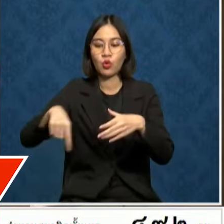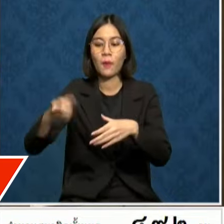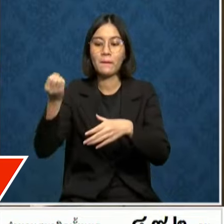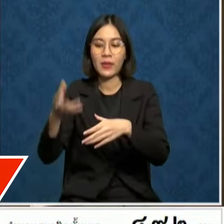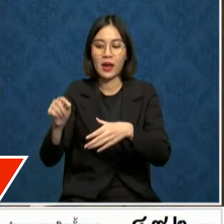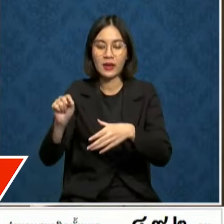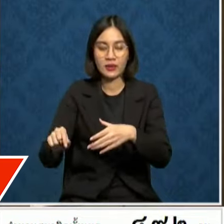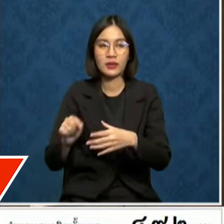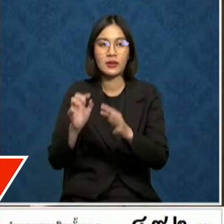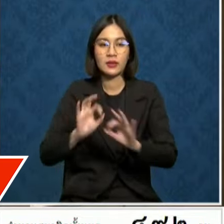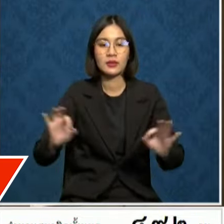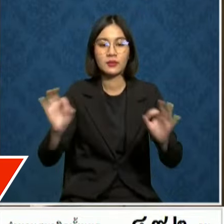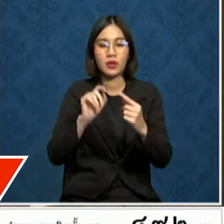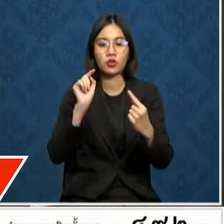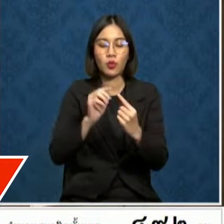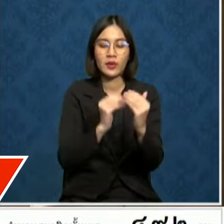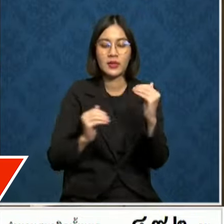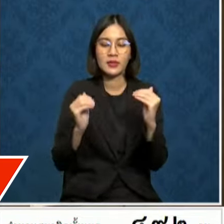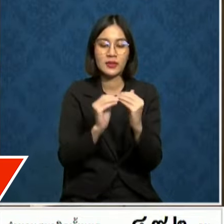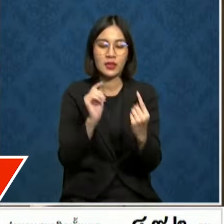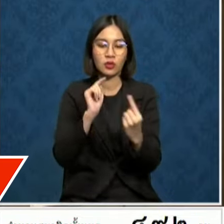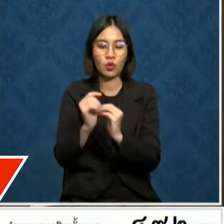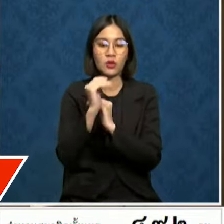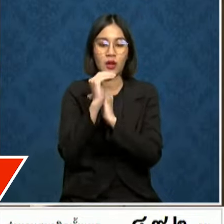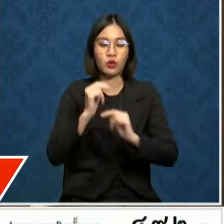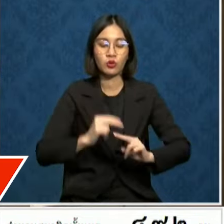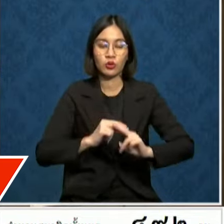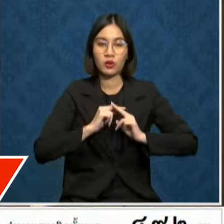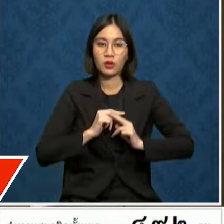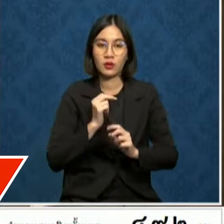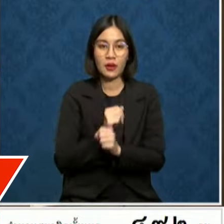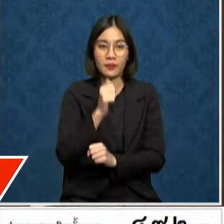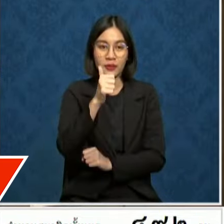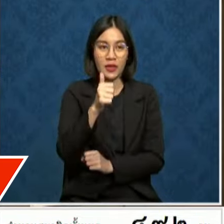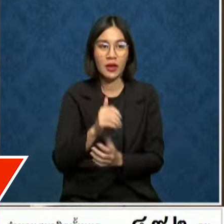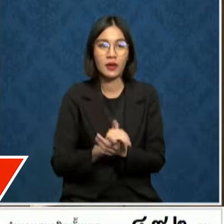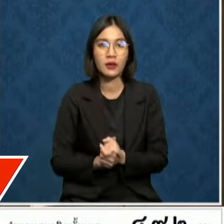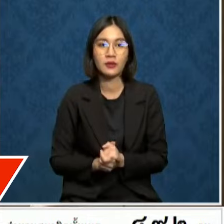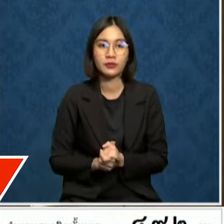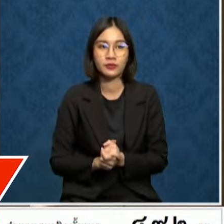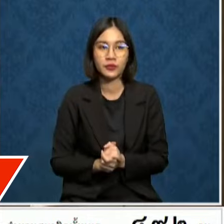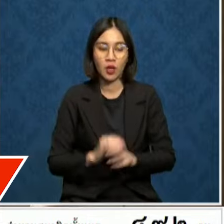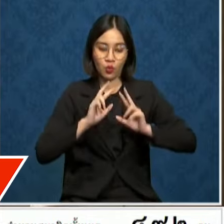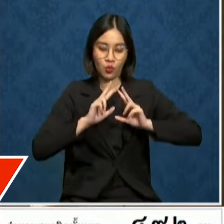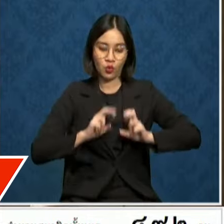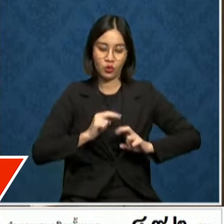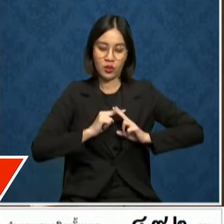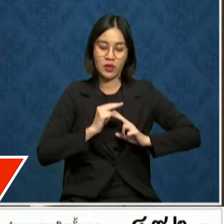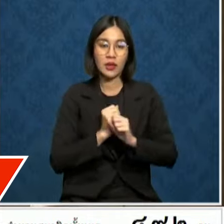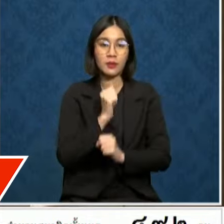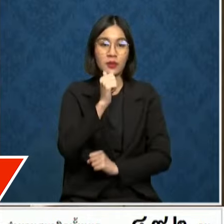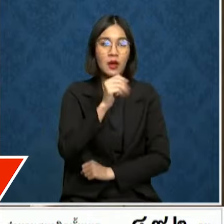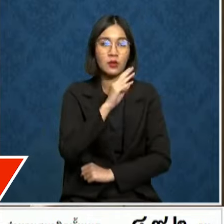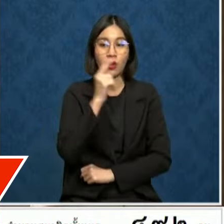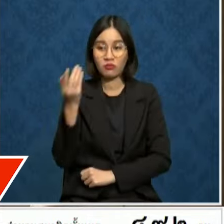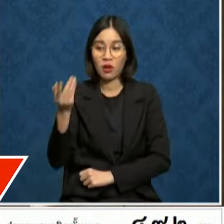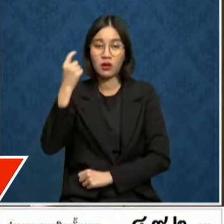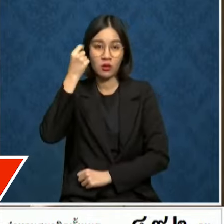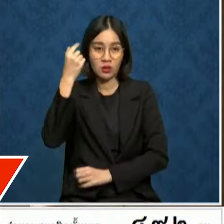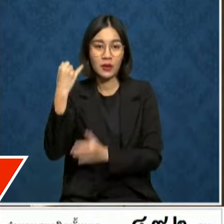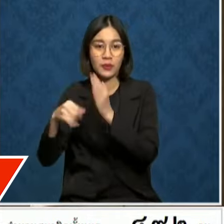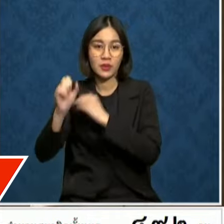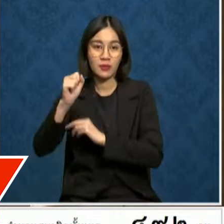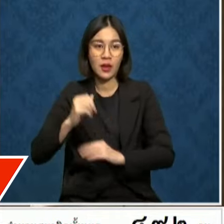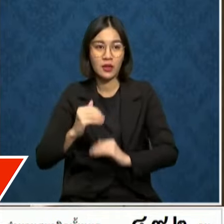มากค่ะเพราะฉะนั้นพวกเขาควรจะมีสิทธิในการกำหนดตนเองหรือ Right to Self determinationค่ะท่านเข้าใจผิดหรือเปล่าคะว่าการ